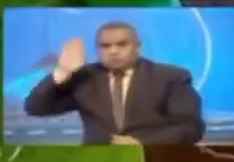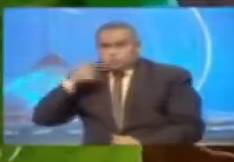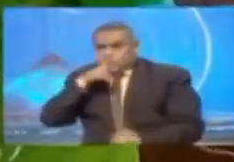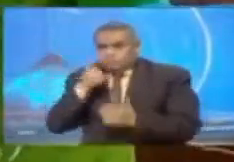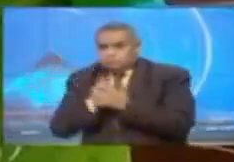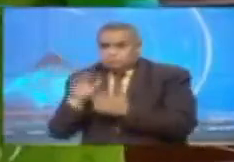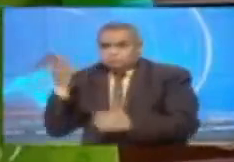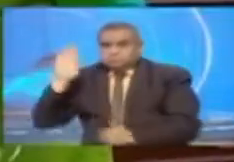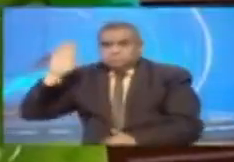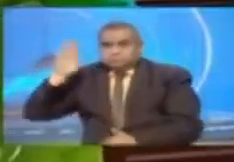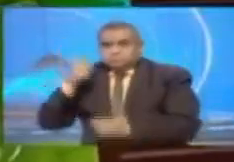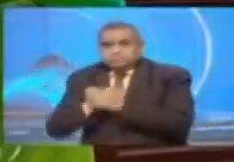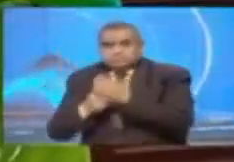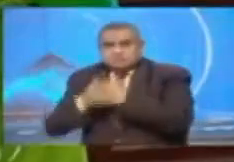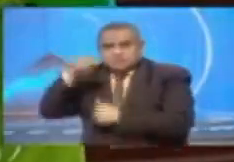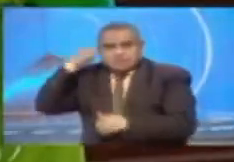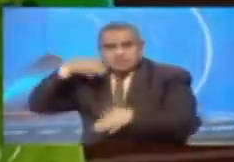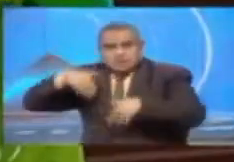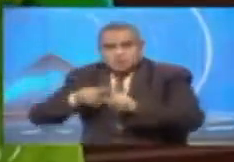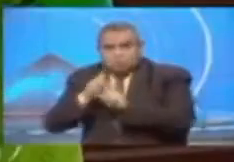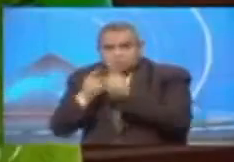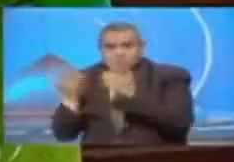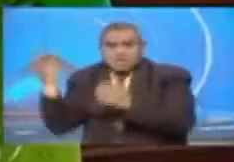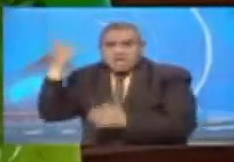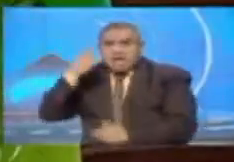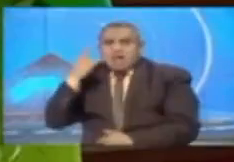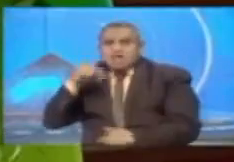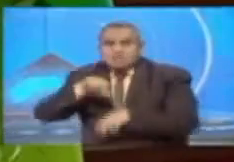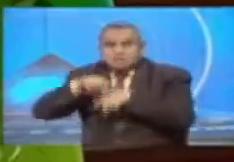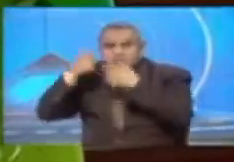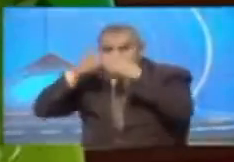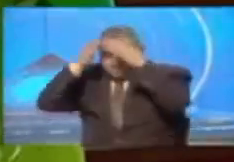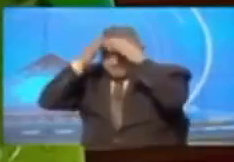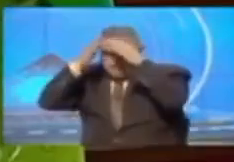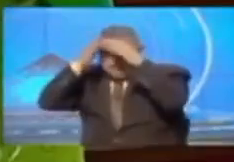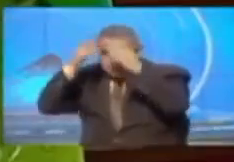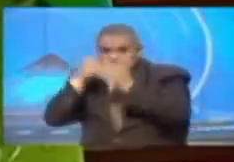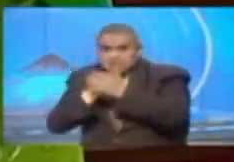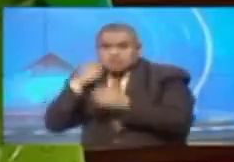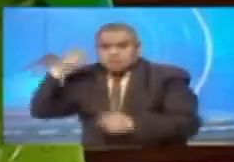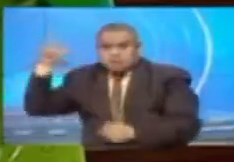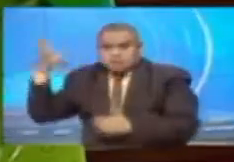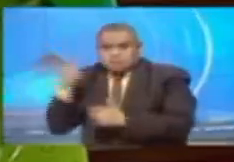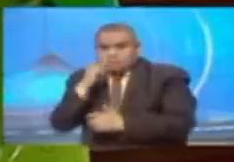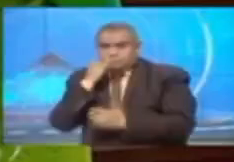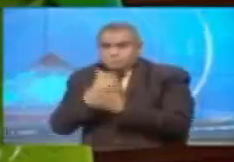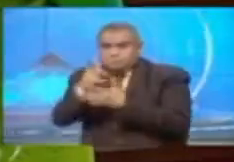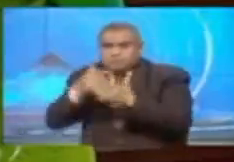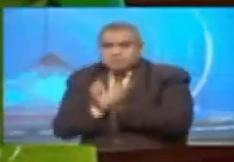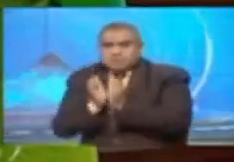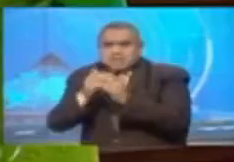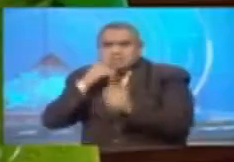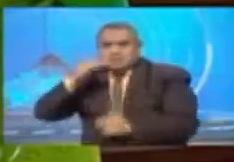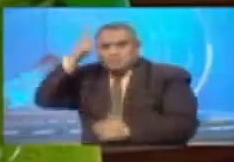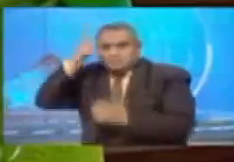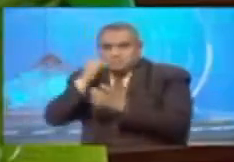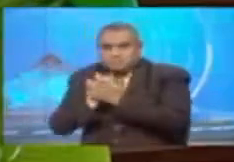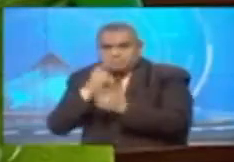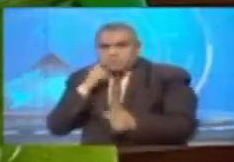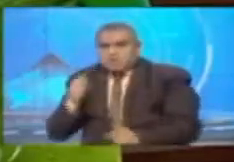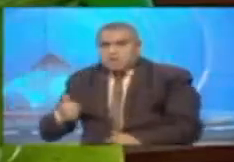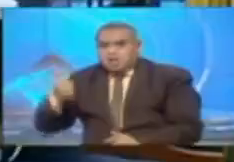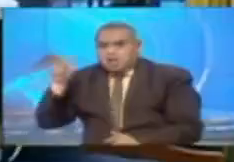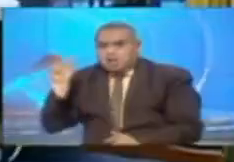ليكون بذلك رئيس الوزراء 10 في ماليزيا. وقد اختار سلطان الماليزي زعيم حزب تحالف الأمل أنور